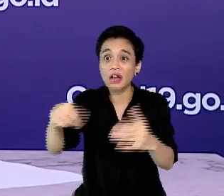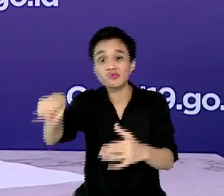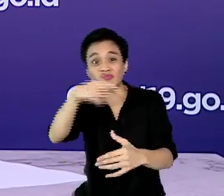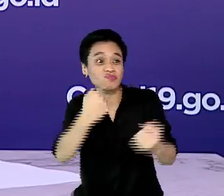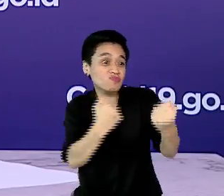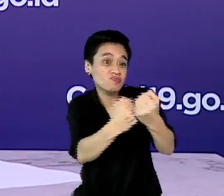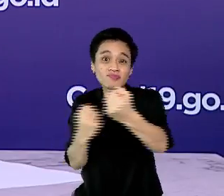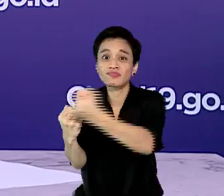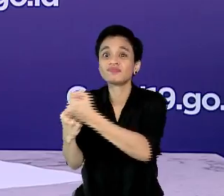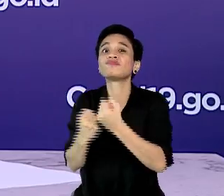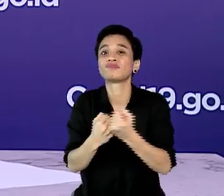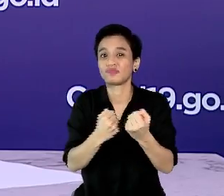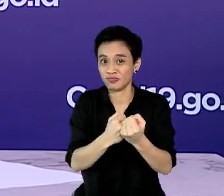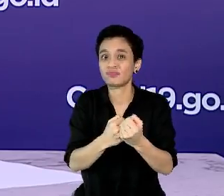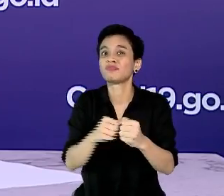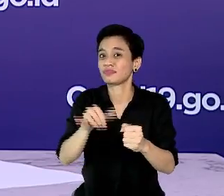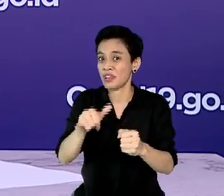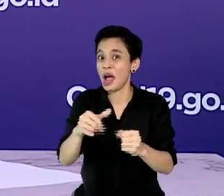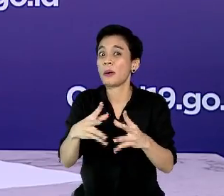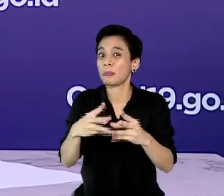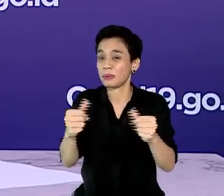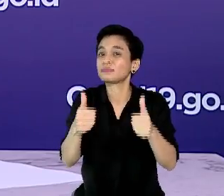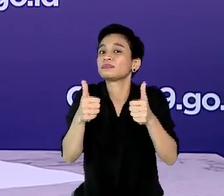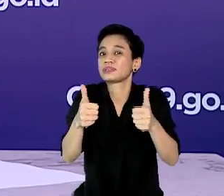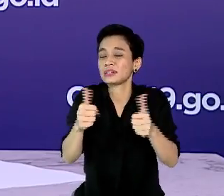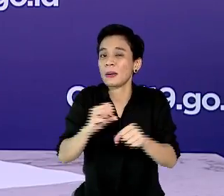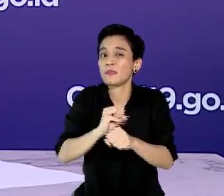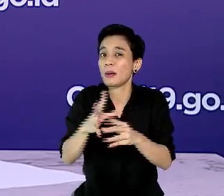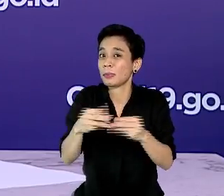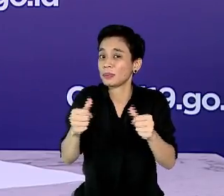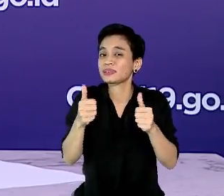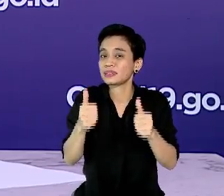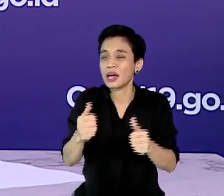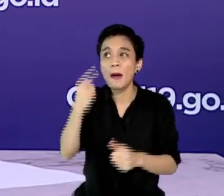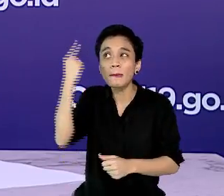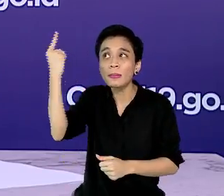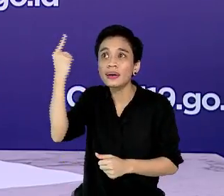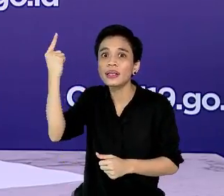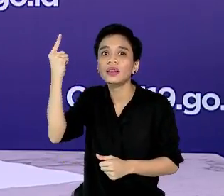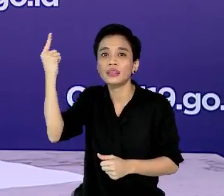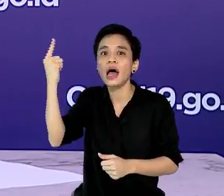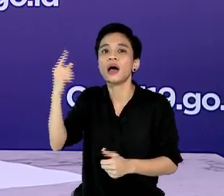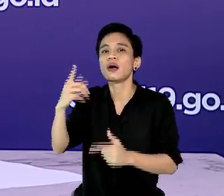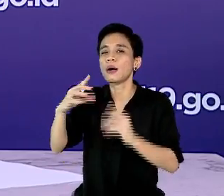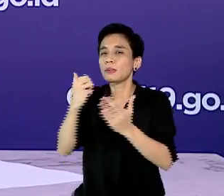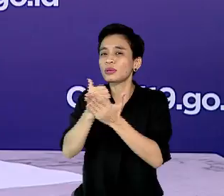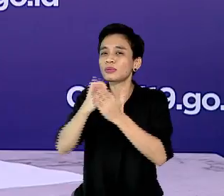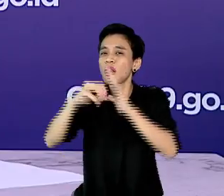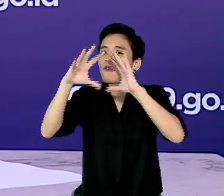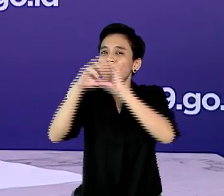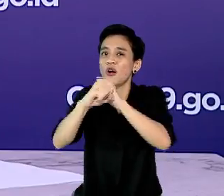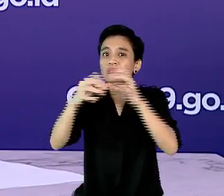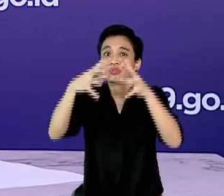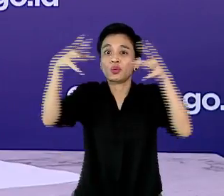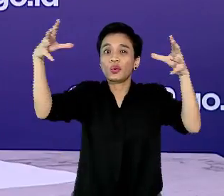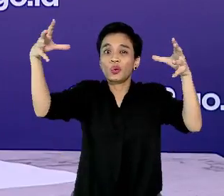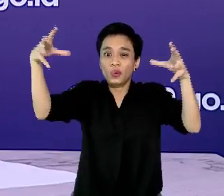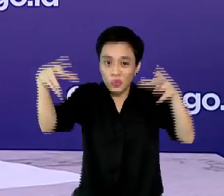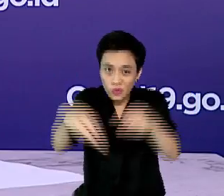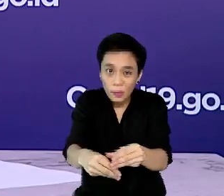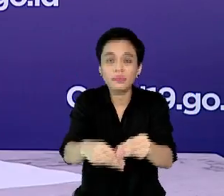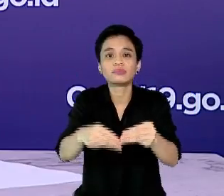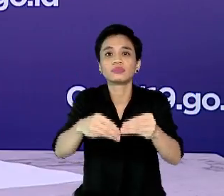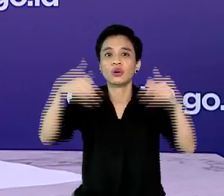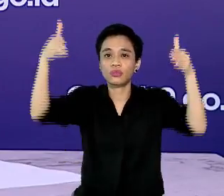menghadapinya. Pemerintah perlu untuk terus menguatkan penanganan hingga level terkecil dengan melakukan tindakan-tindakan